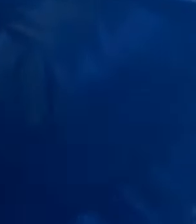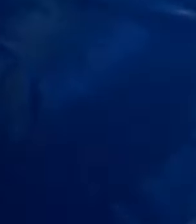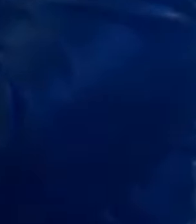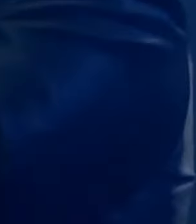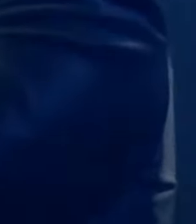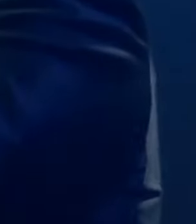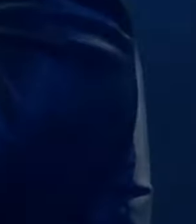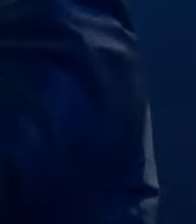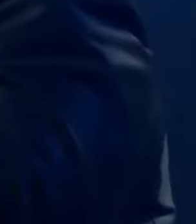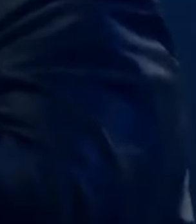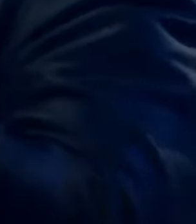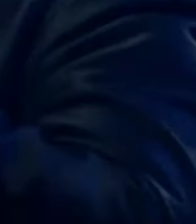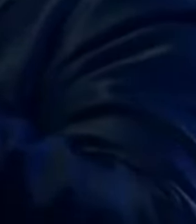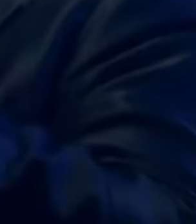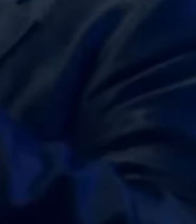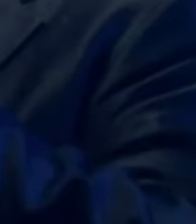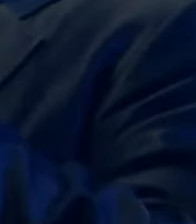일어나라